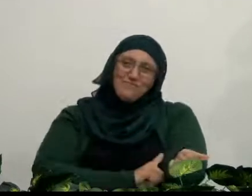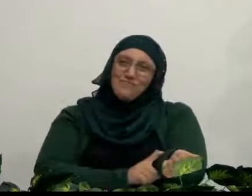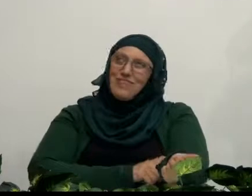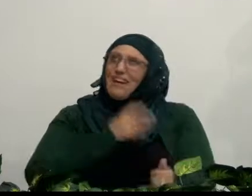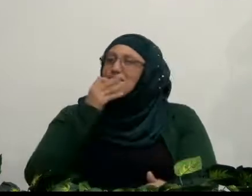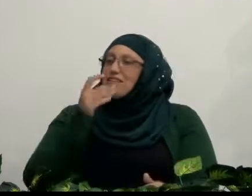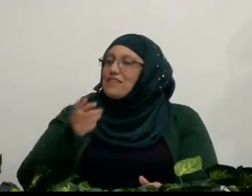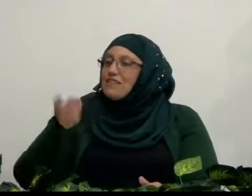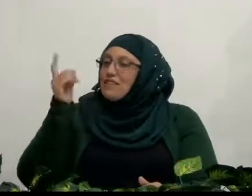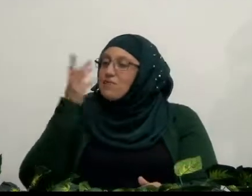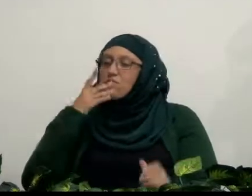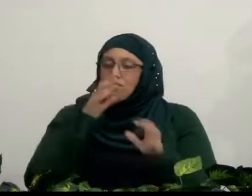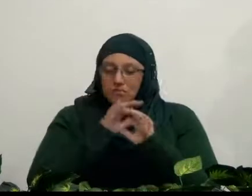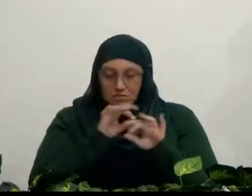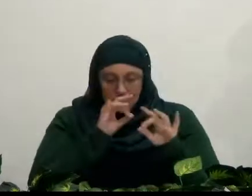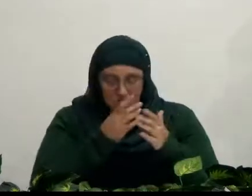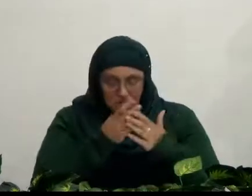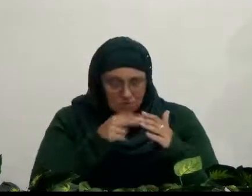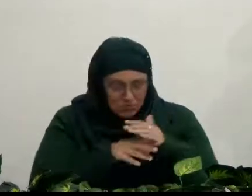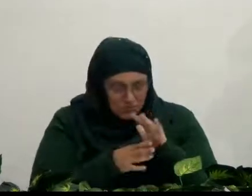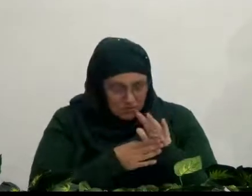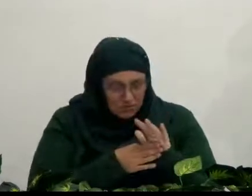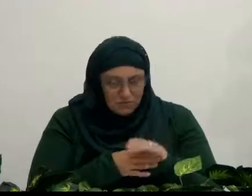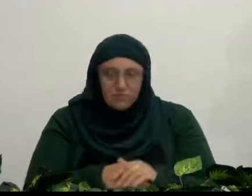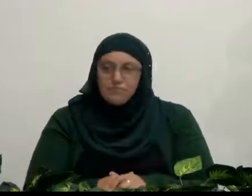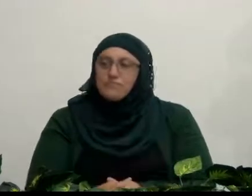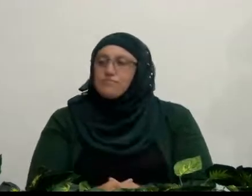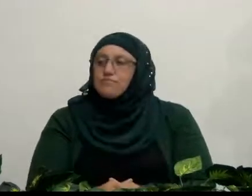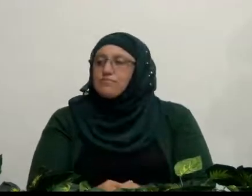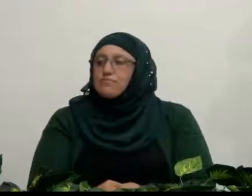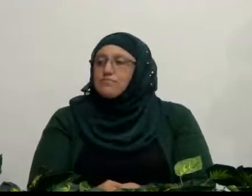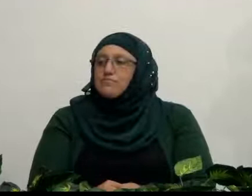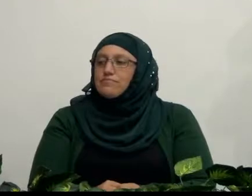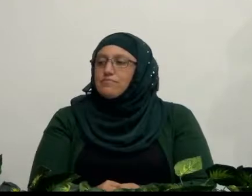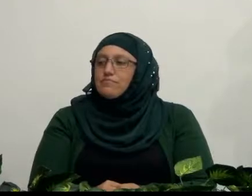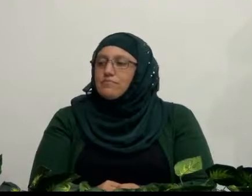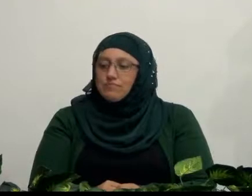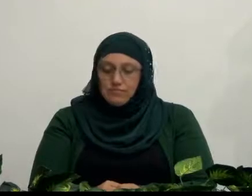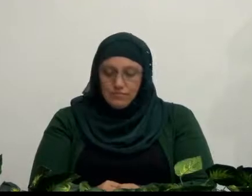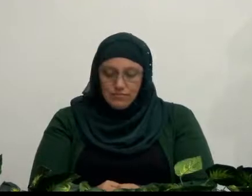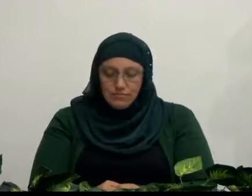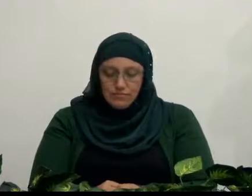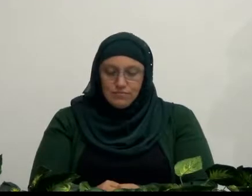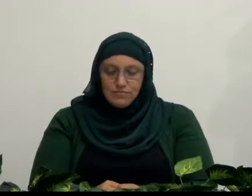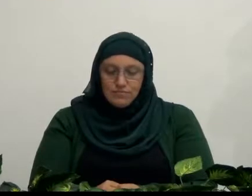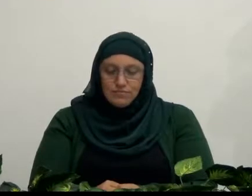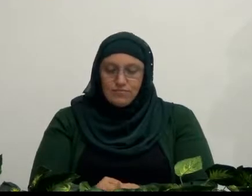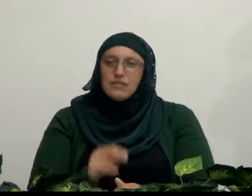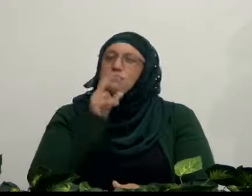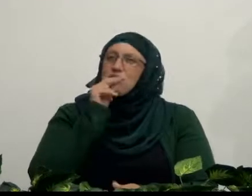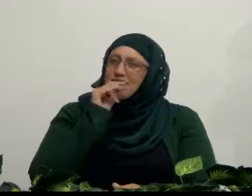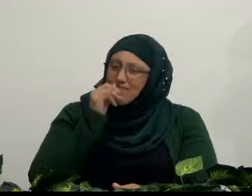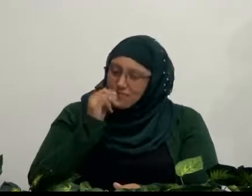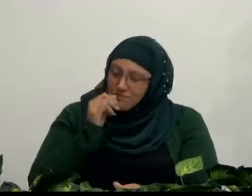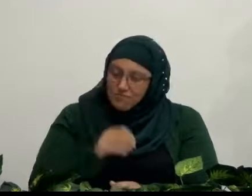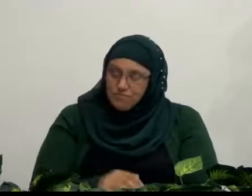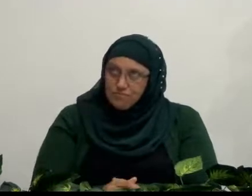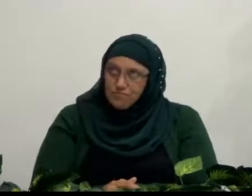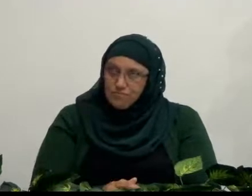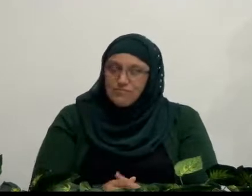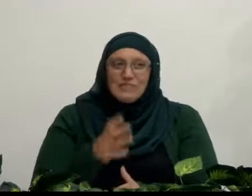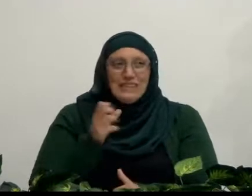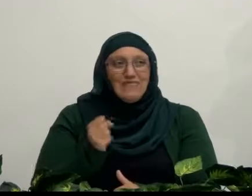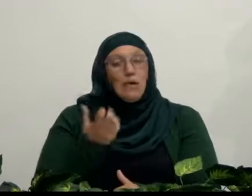على محمد و آل محمد علامه امینی رحمت الله علیه این الغدیر has listed about 50